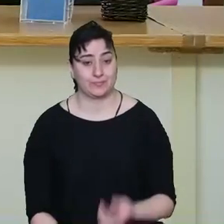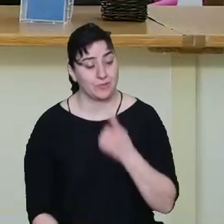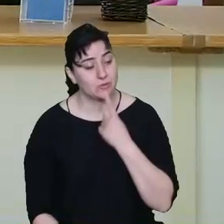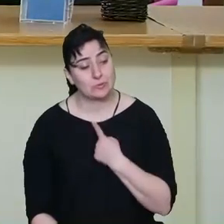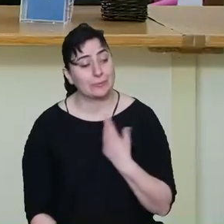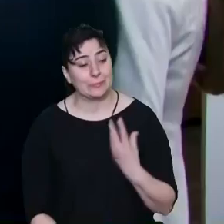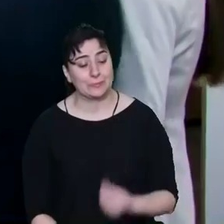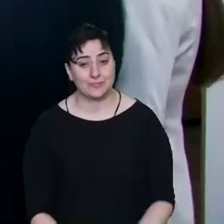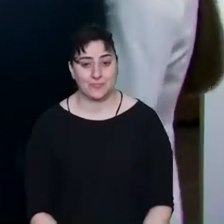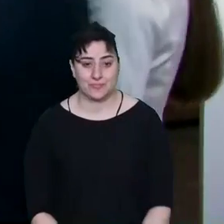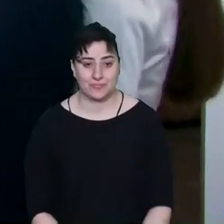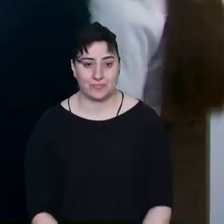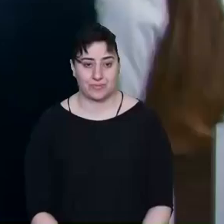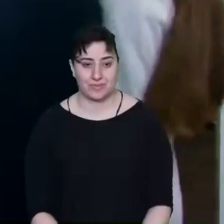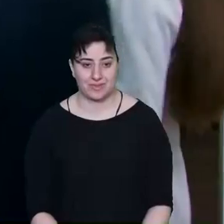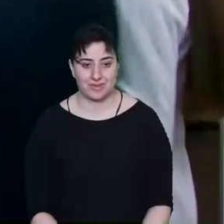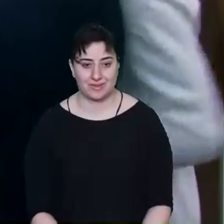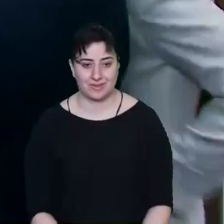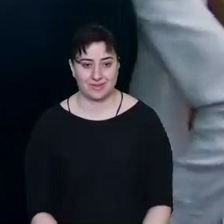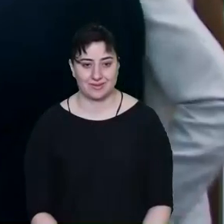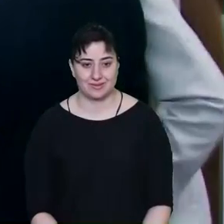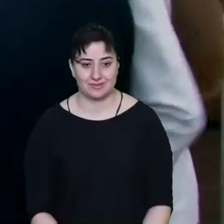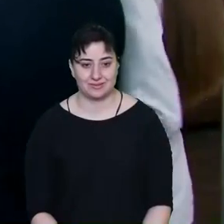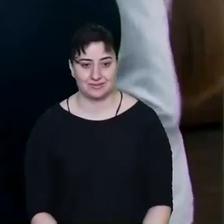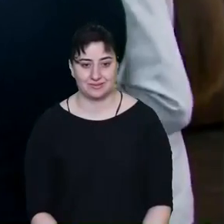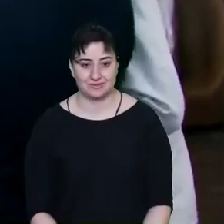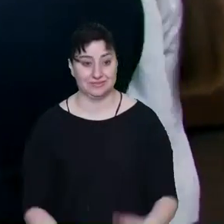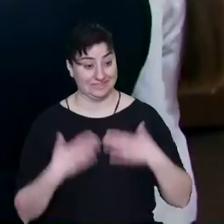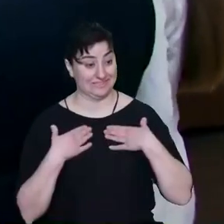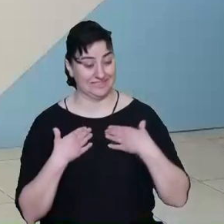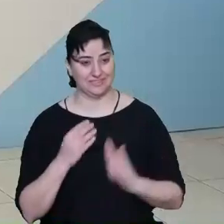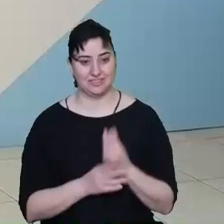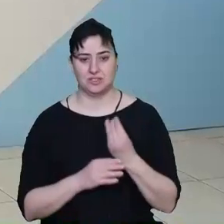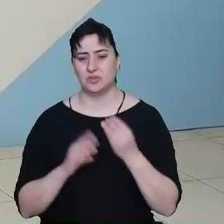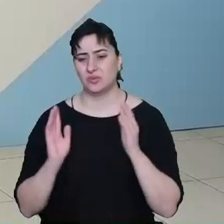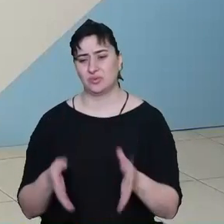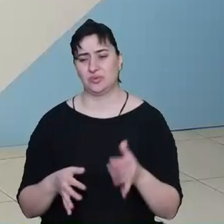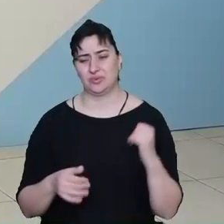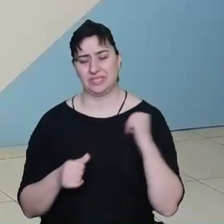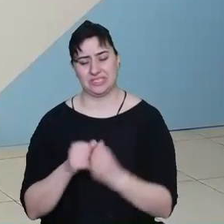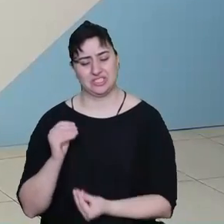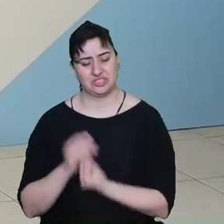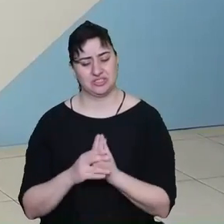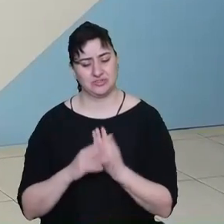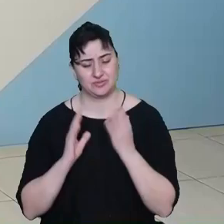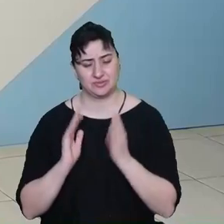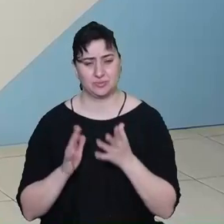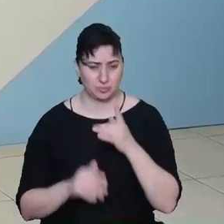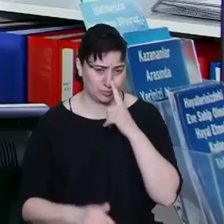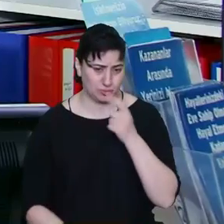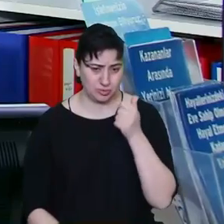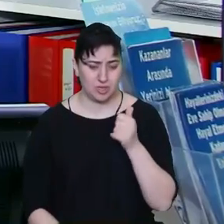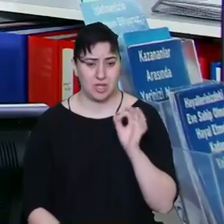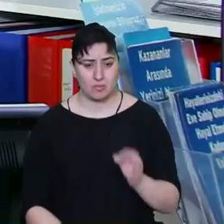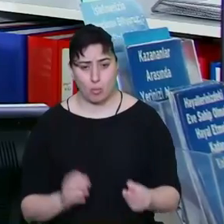Hadi sorun bakalım neymiş. Bundan sonrası bende Nurhan. Bankonun altından çıkıverdi. Yine yaptın yapacağını müdür bey.